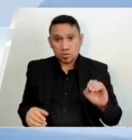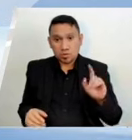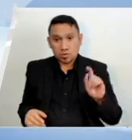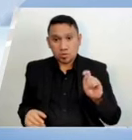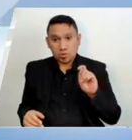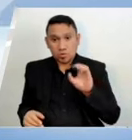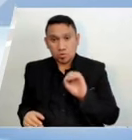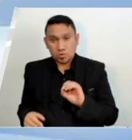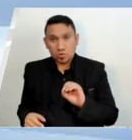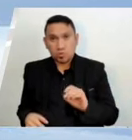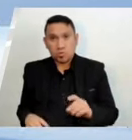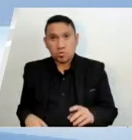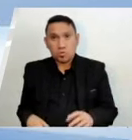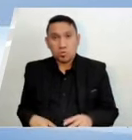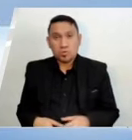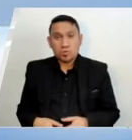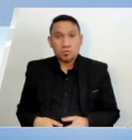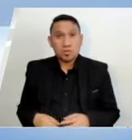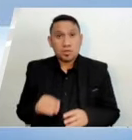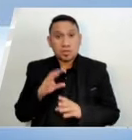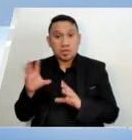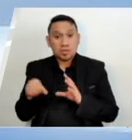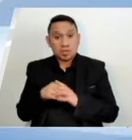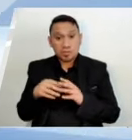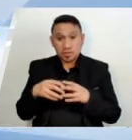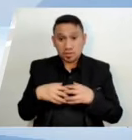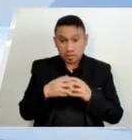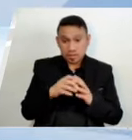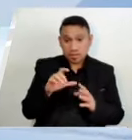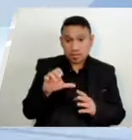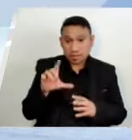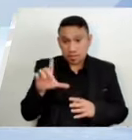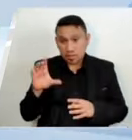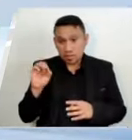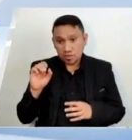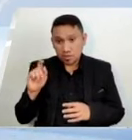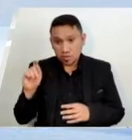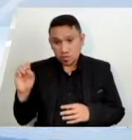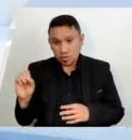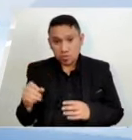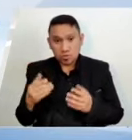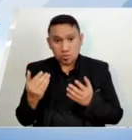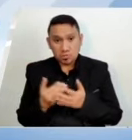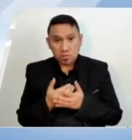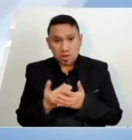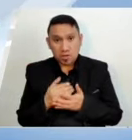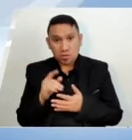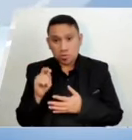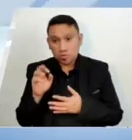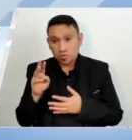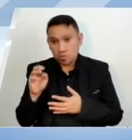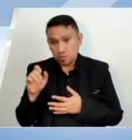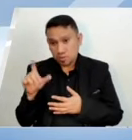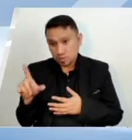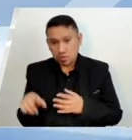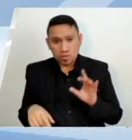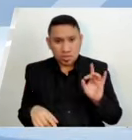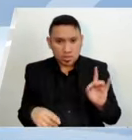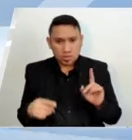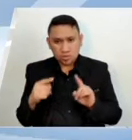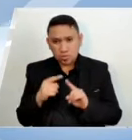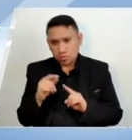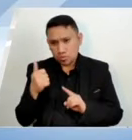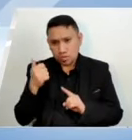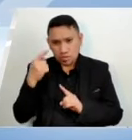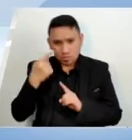and irrelevant kasabay ng paglulunsad ng e loto ang paggamit ng mga bagong terminal pero Aabutin pa ng wo hanggang s buwan bago